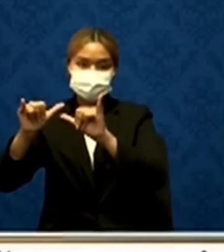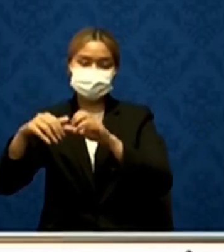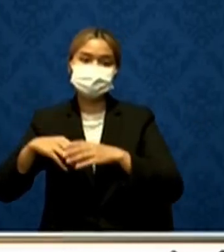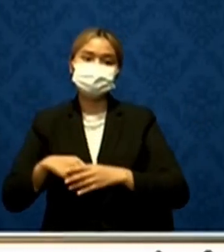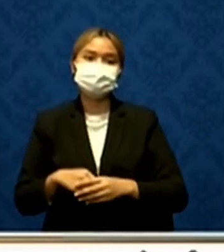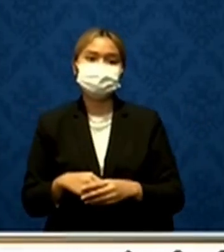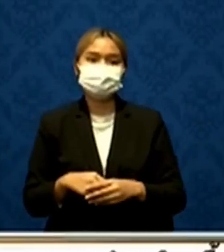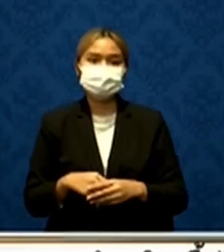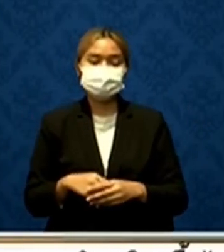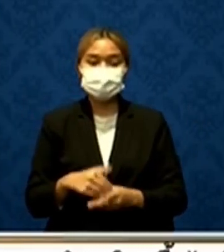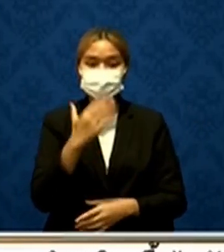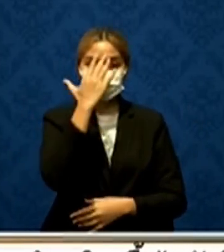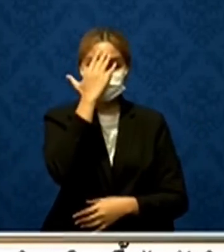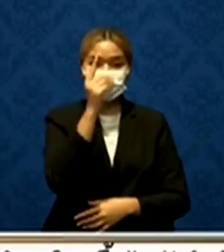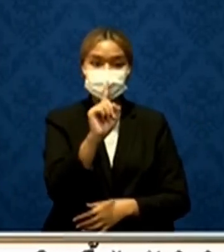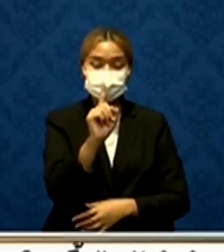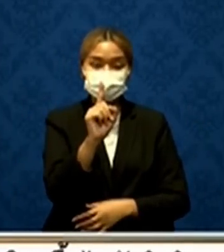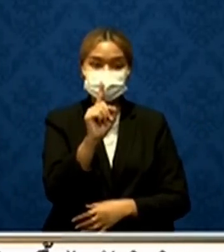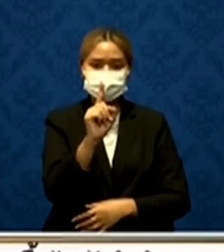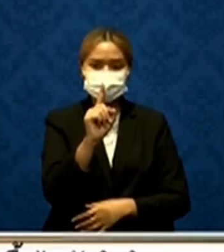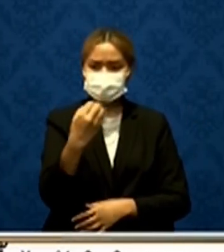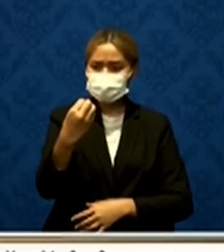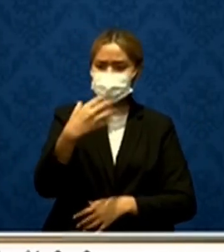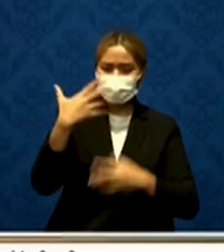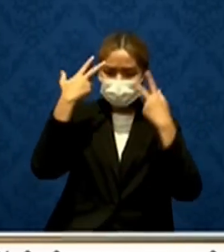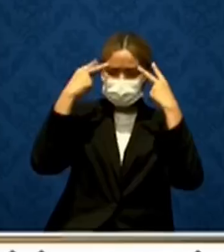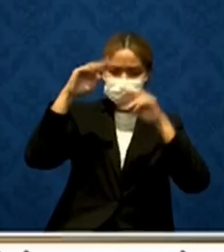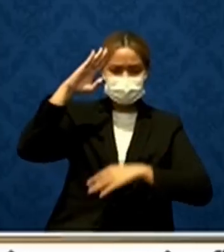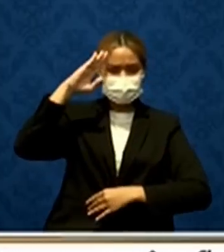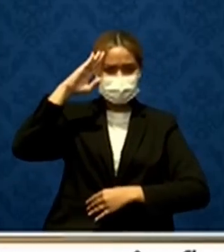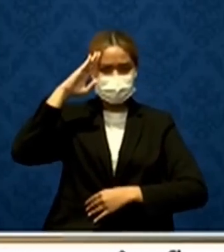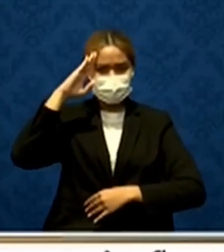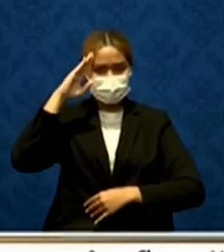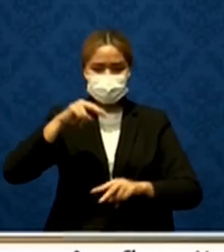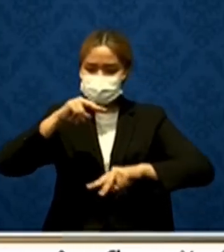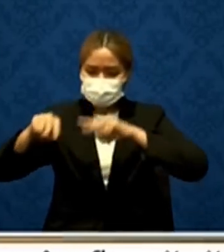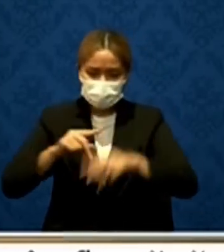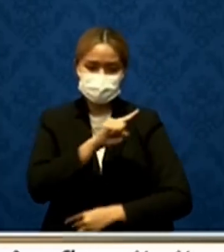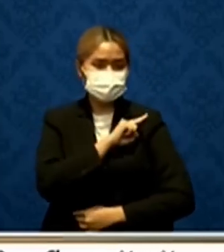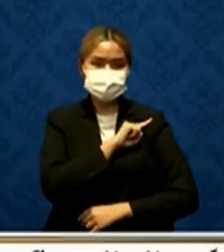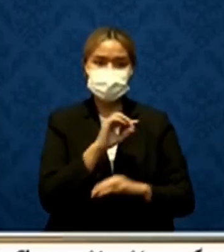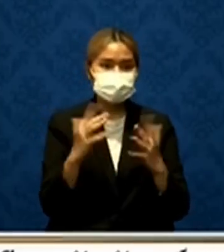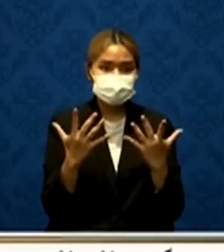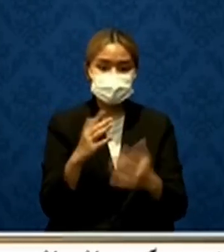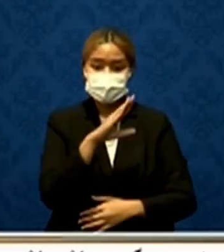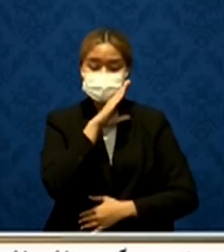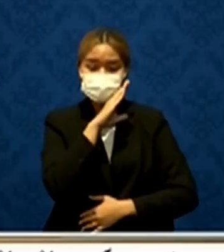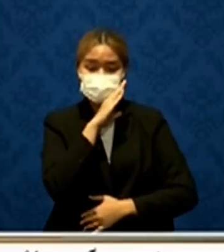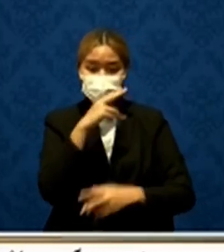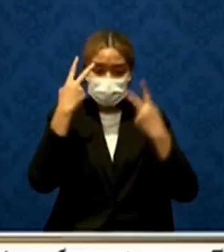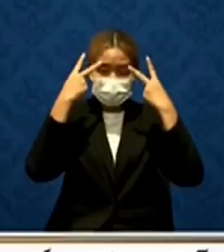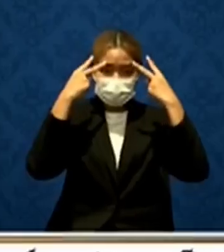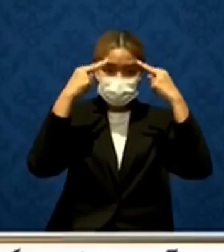แต่ท่านบอกว่าท่านนายกละเลยการปฏิบัติหน้าที่ได้ยังไงครับถ้าละเลยคำสั่งนี้จะออกไปครับถ้านายจุรินทร์